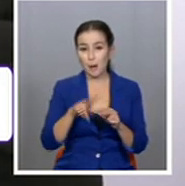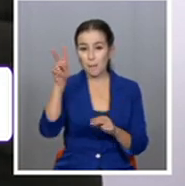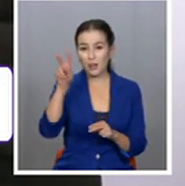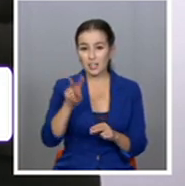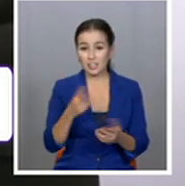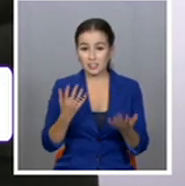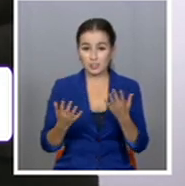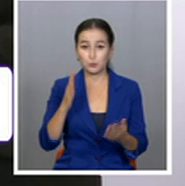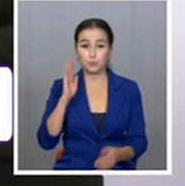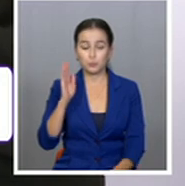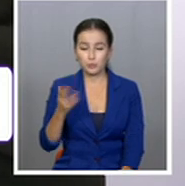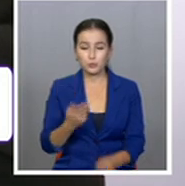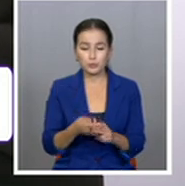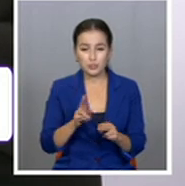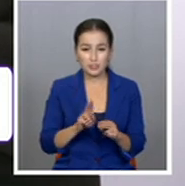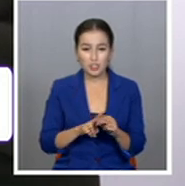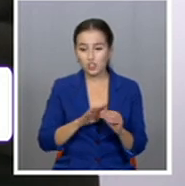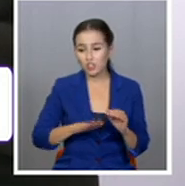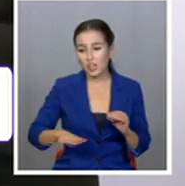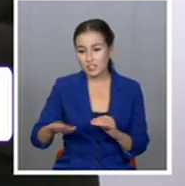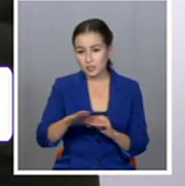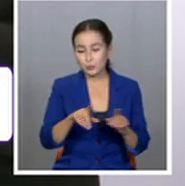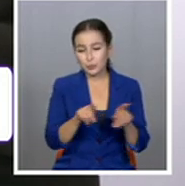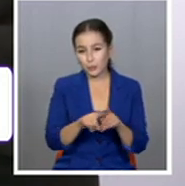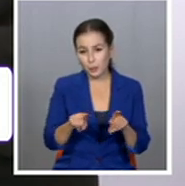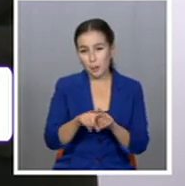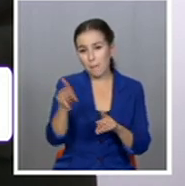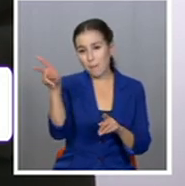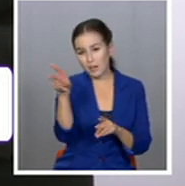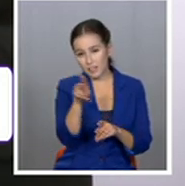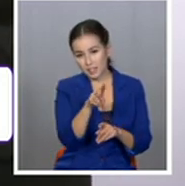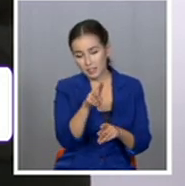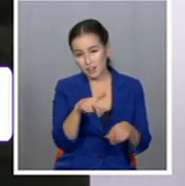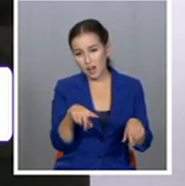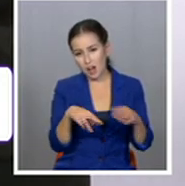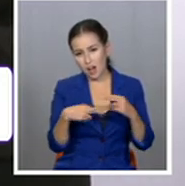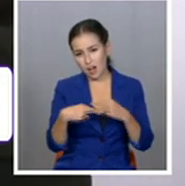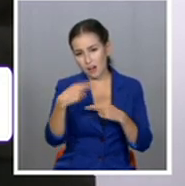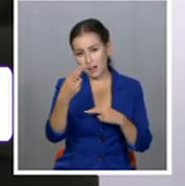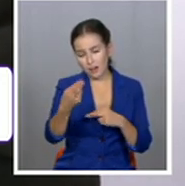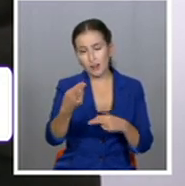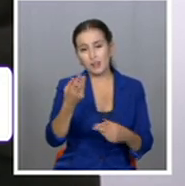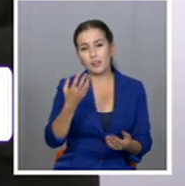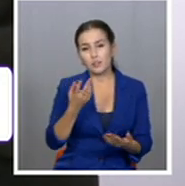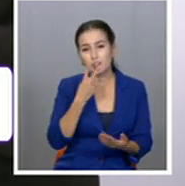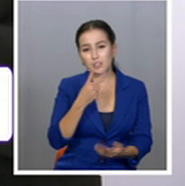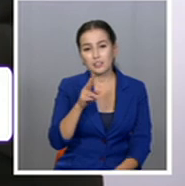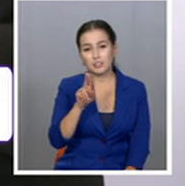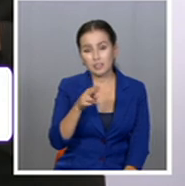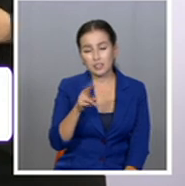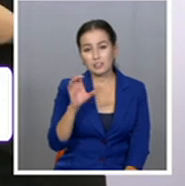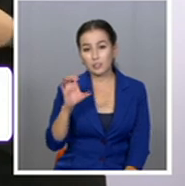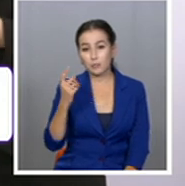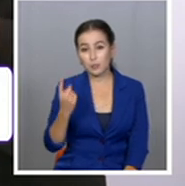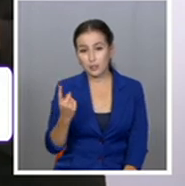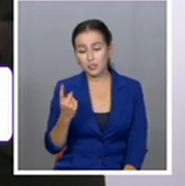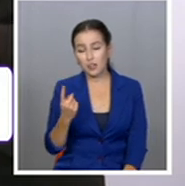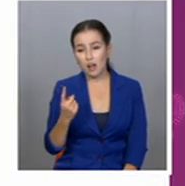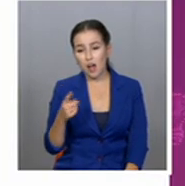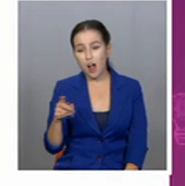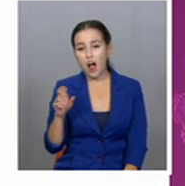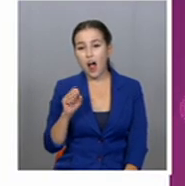болса, онда ол жазықтықтың өзіне де параллел болады. Демек, D-сыбір альфа жазықтығына параллел